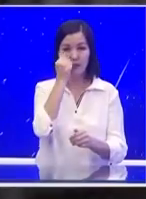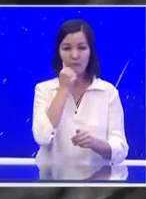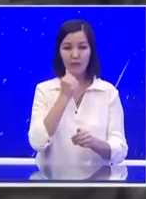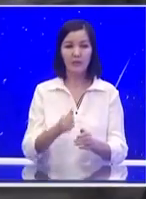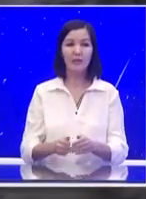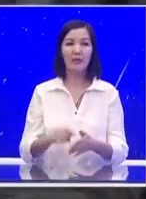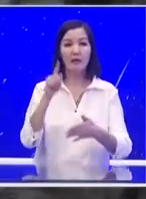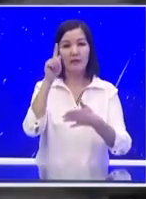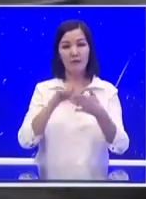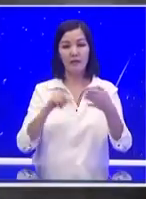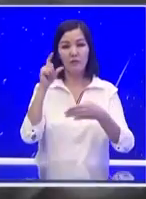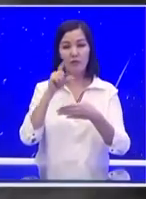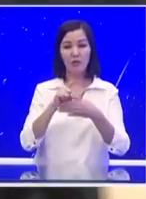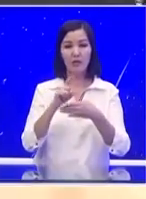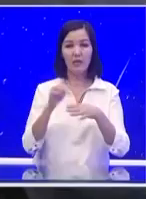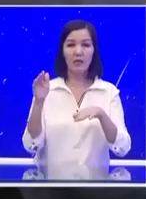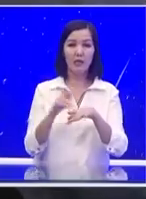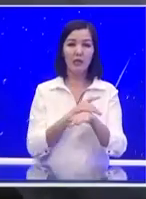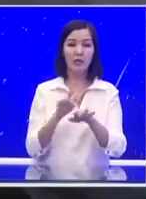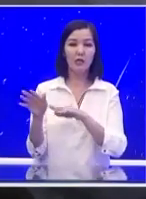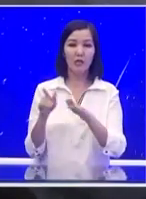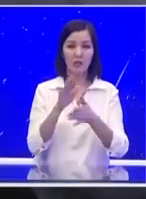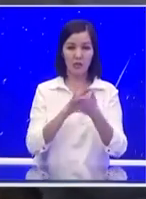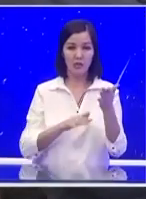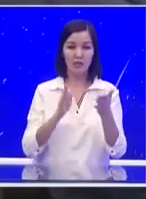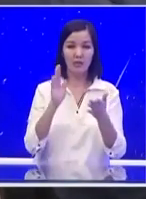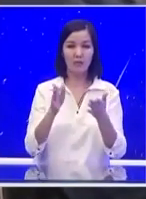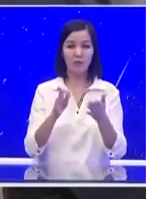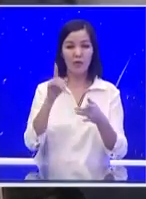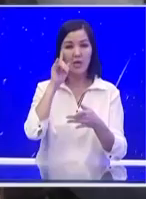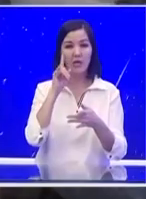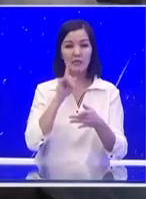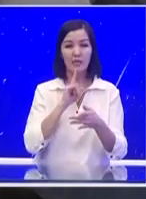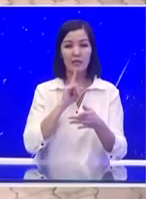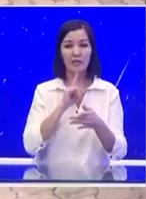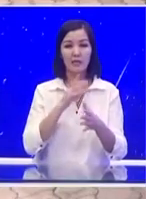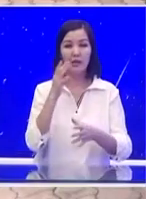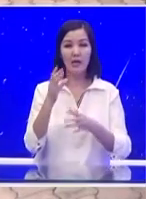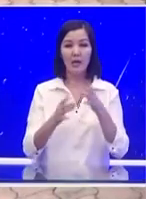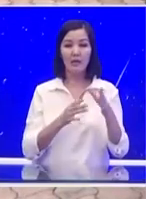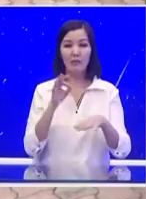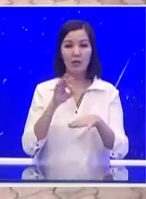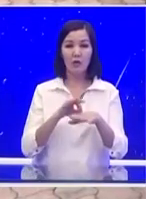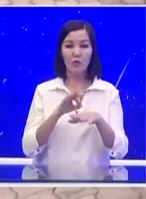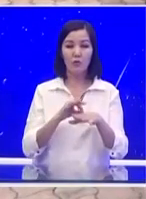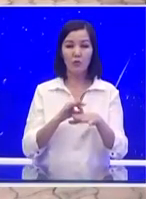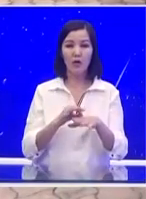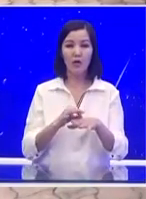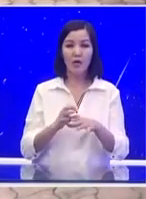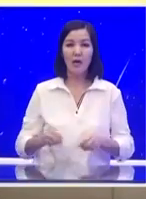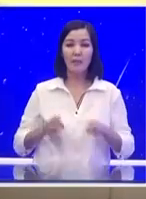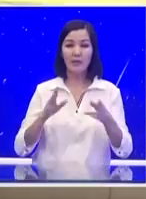Дін өкілдері мұндай игі шаралар әлі де жалғаса беретіндігін айтады. Елімізде ғана емес, әлемде орын алып жатқан төтенше жағдай